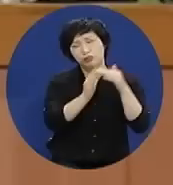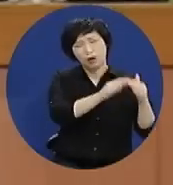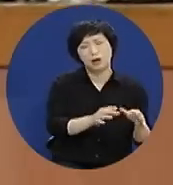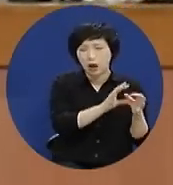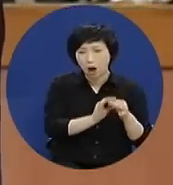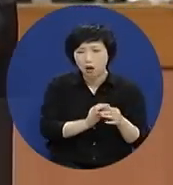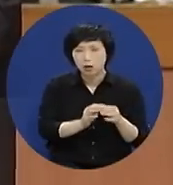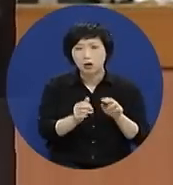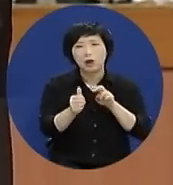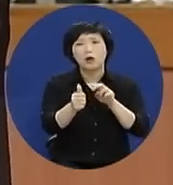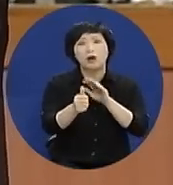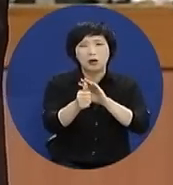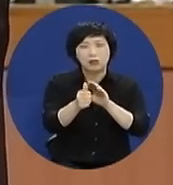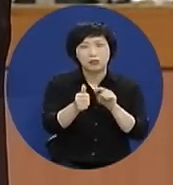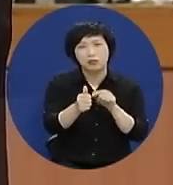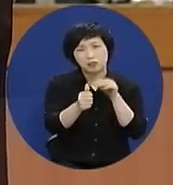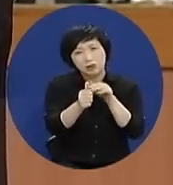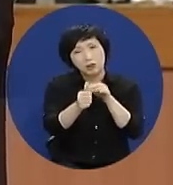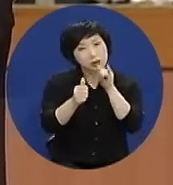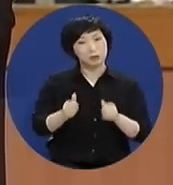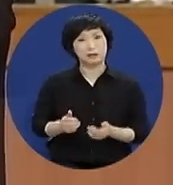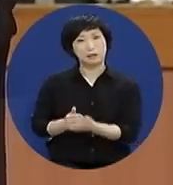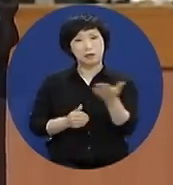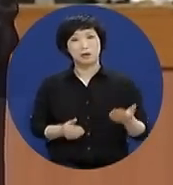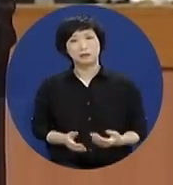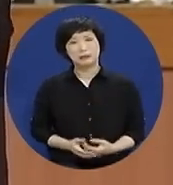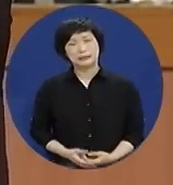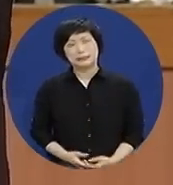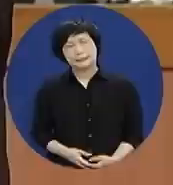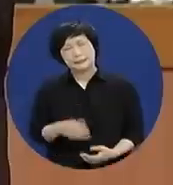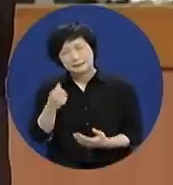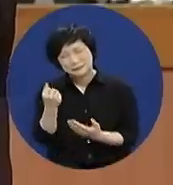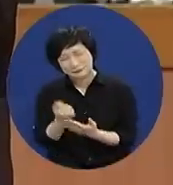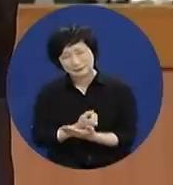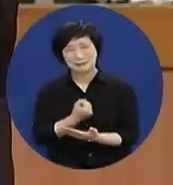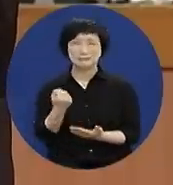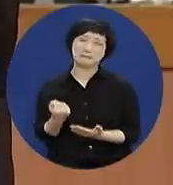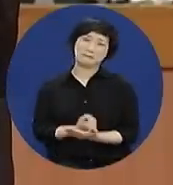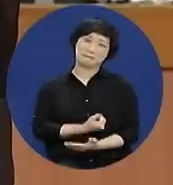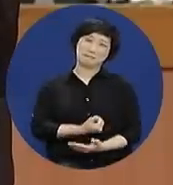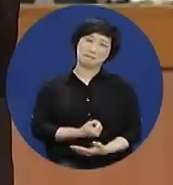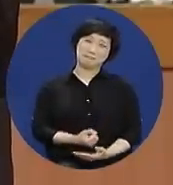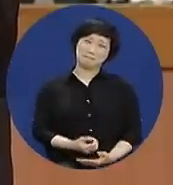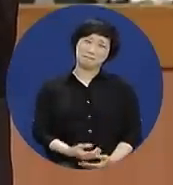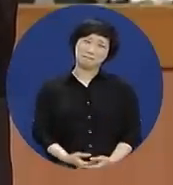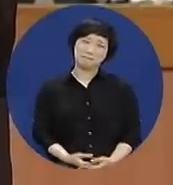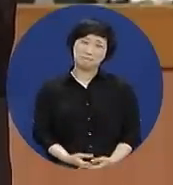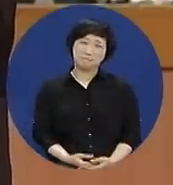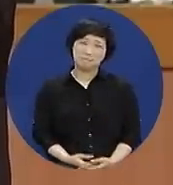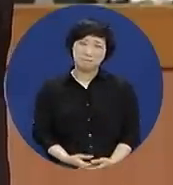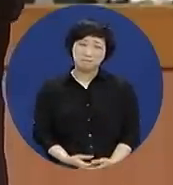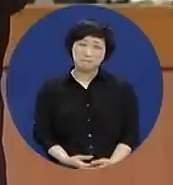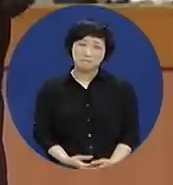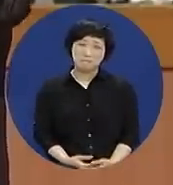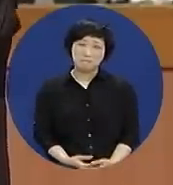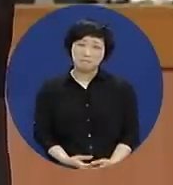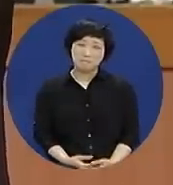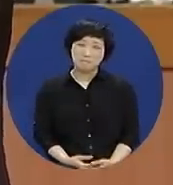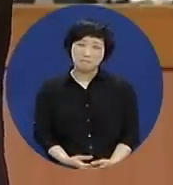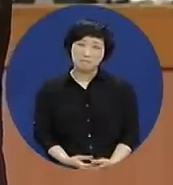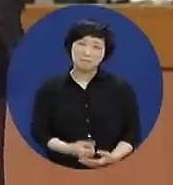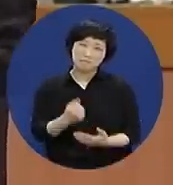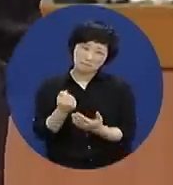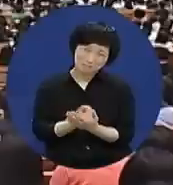まで一緒に暮らさないといけないのと文句を言いながら姑と離れて暮らすことを単に背がみます自分がそんなに